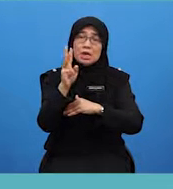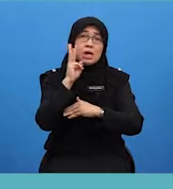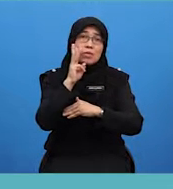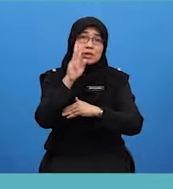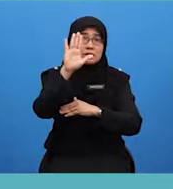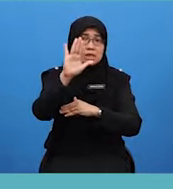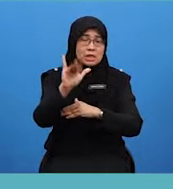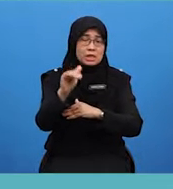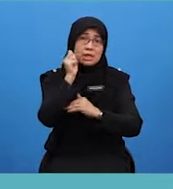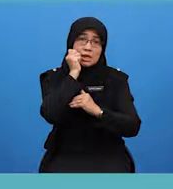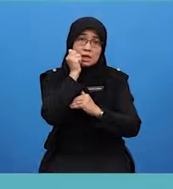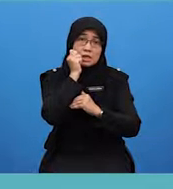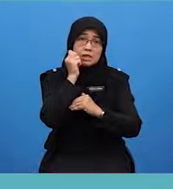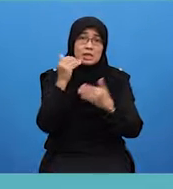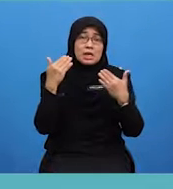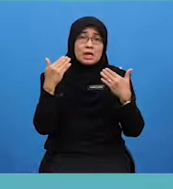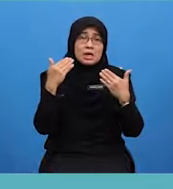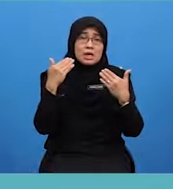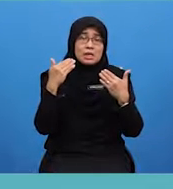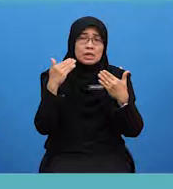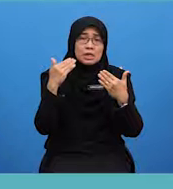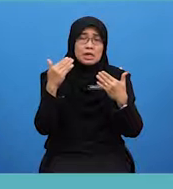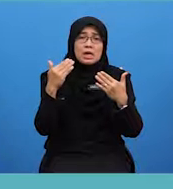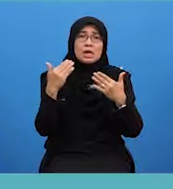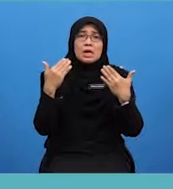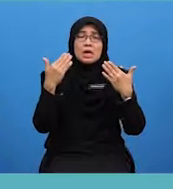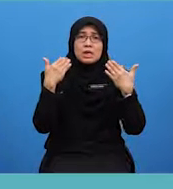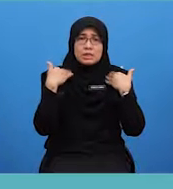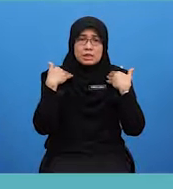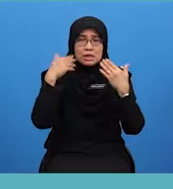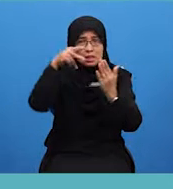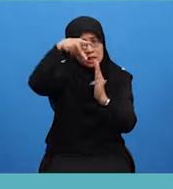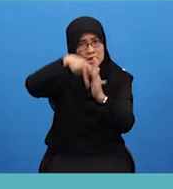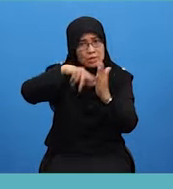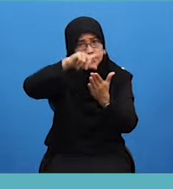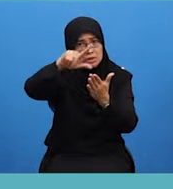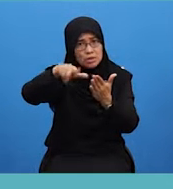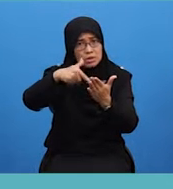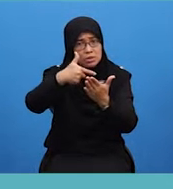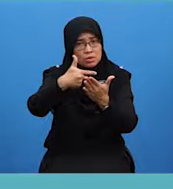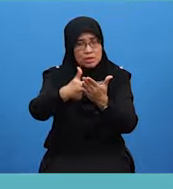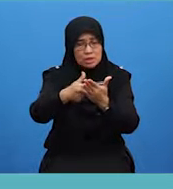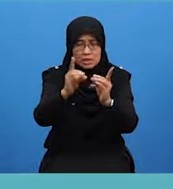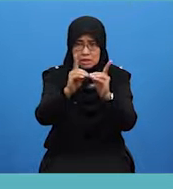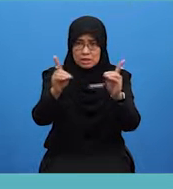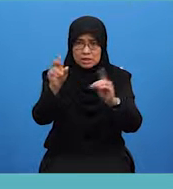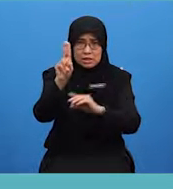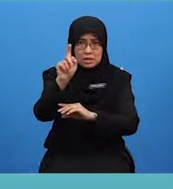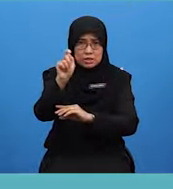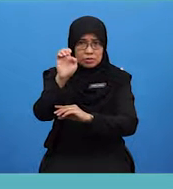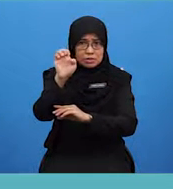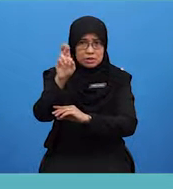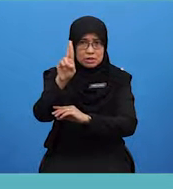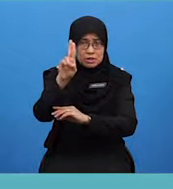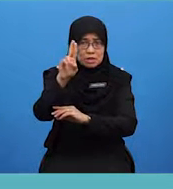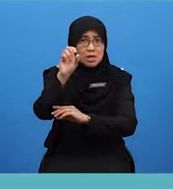akan mengalami peluluhan dinding uterus di mana lapisan dinding uterus, salur darah dan ovum yang